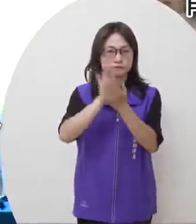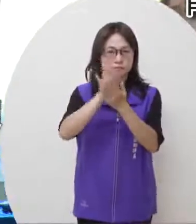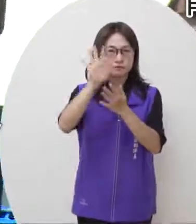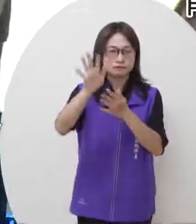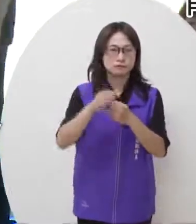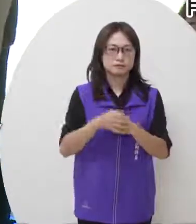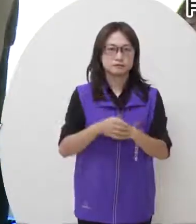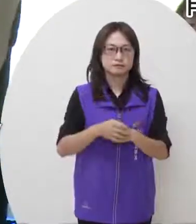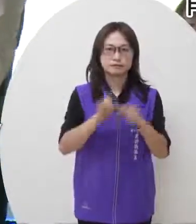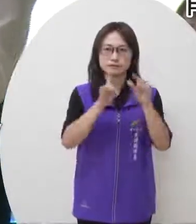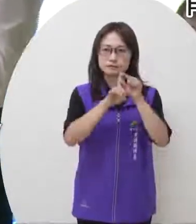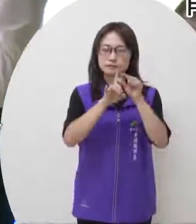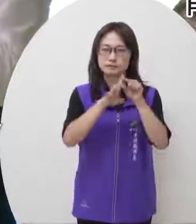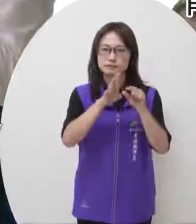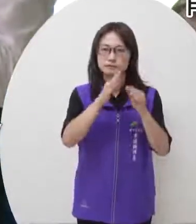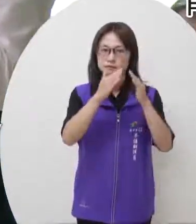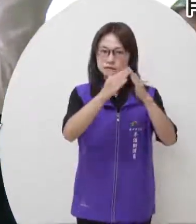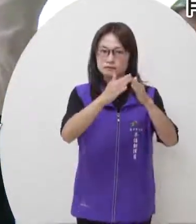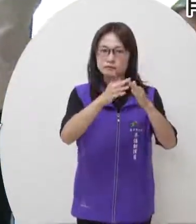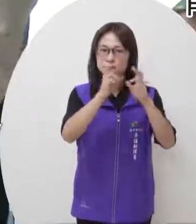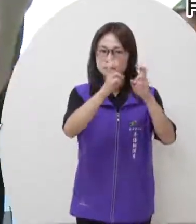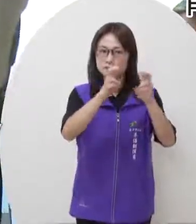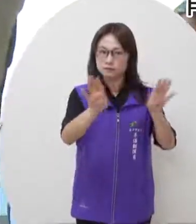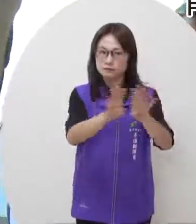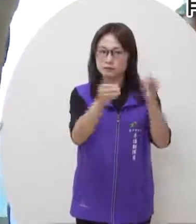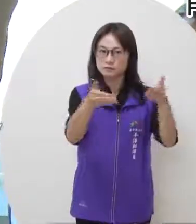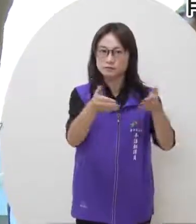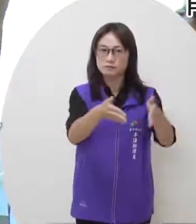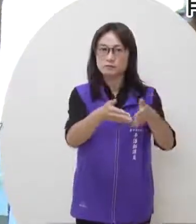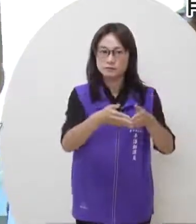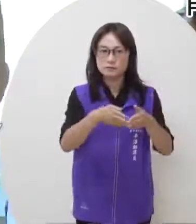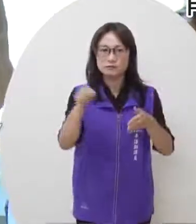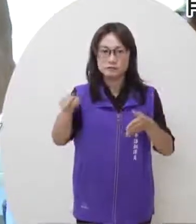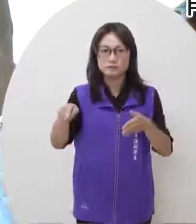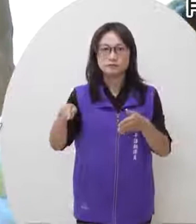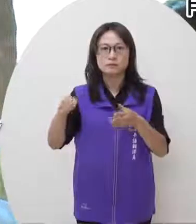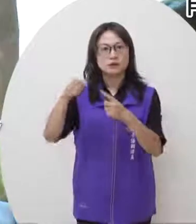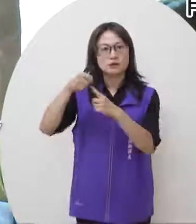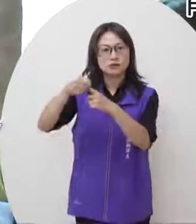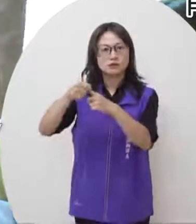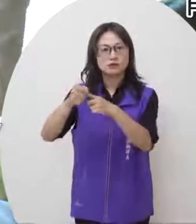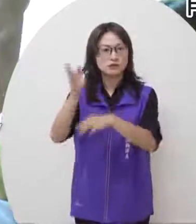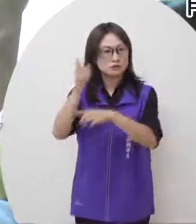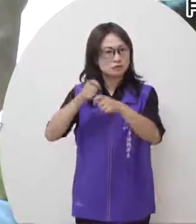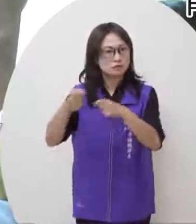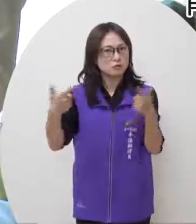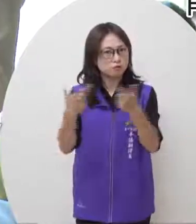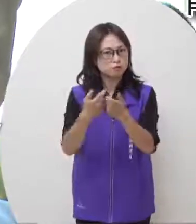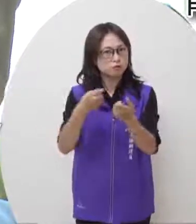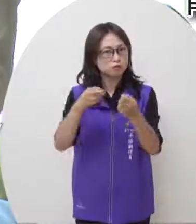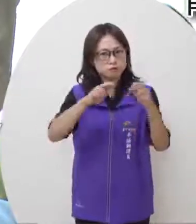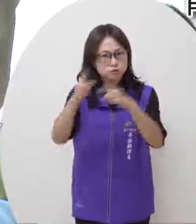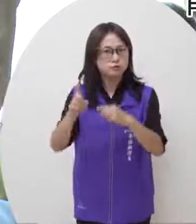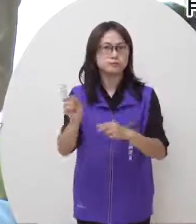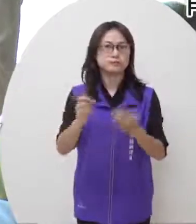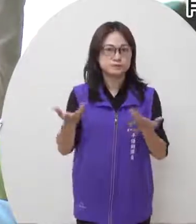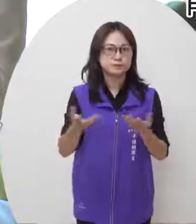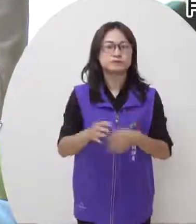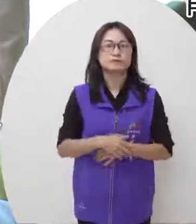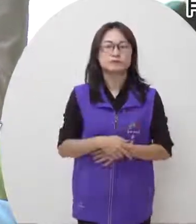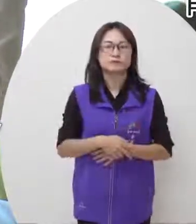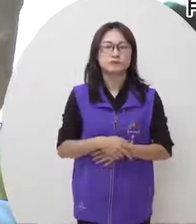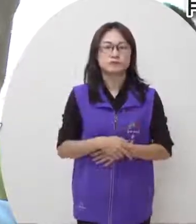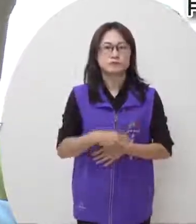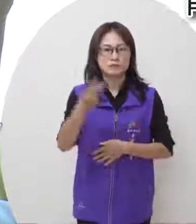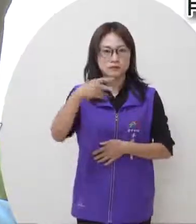要开通了，那大概我们的公车政策可以怎么样做调整。那另外是过去在一年的时间，我们在